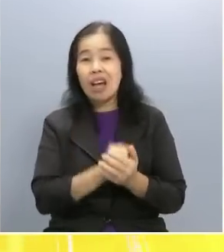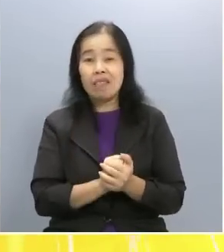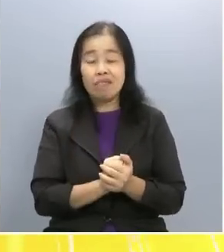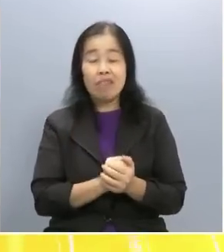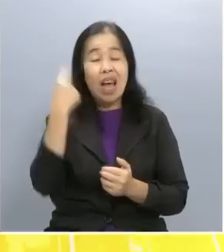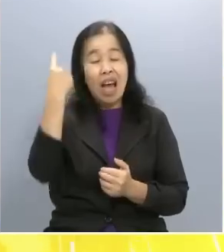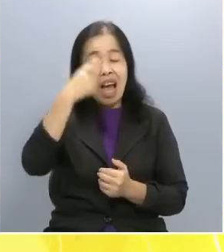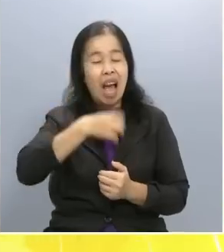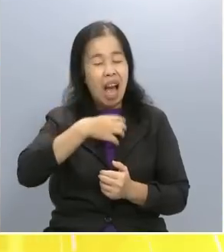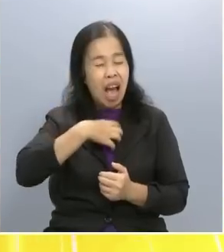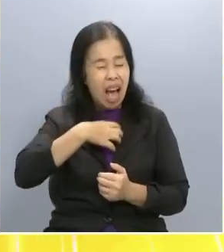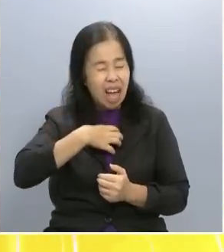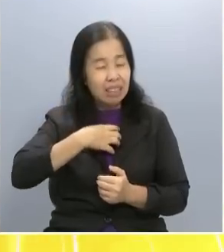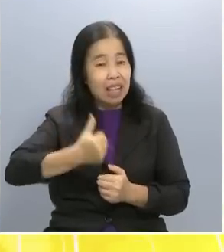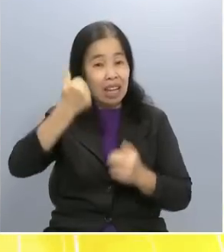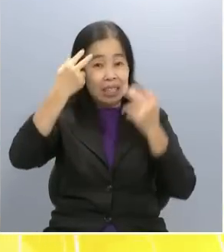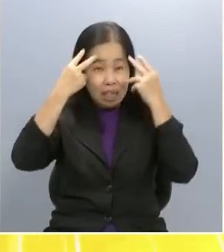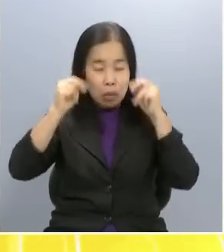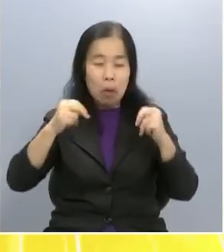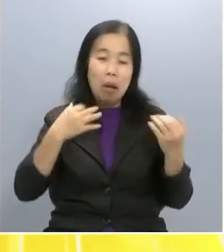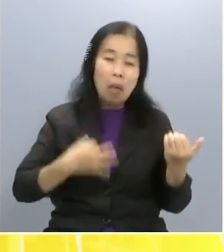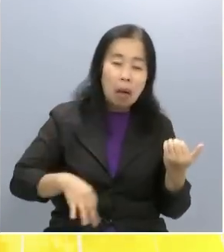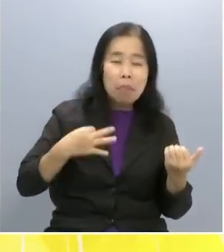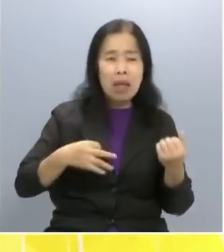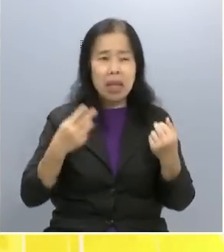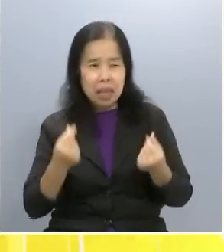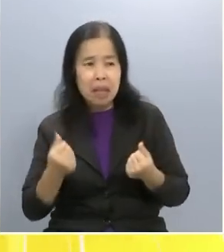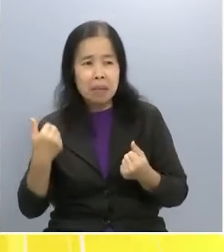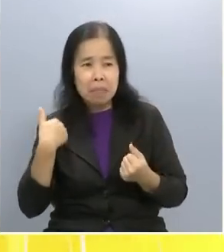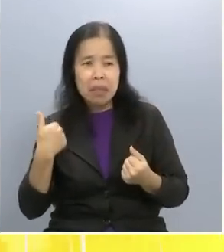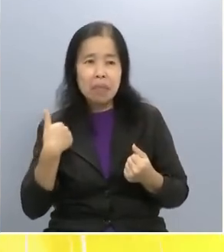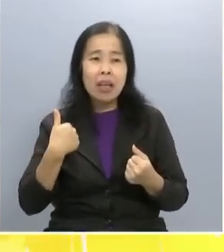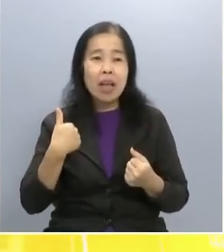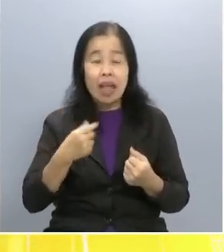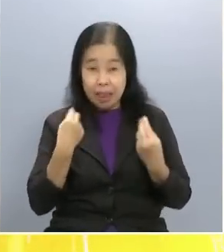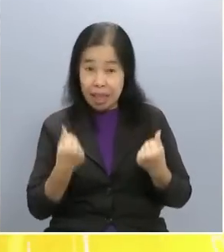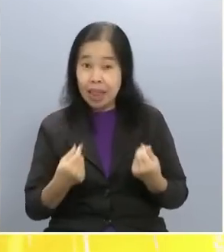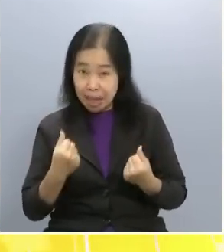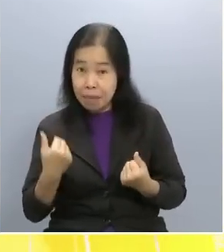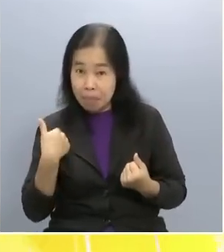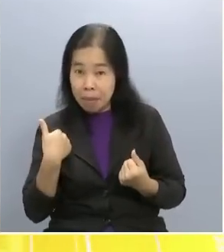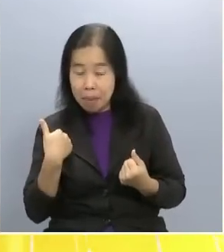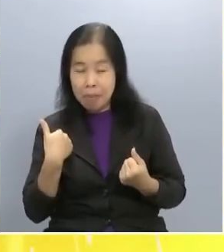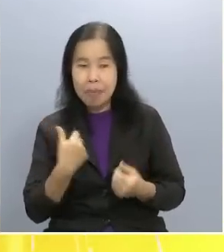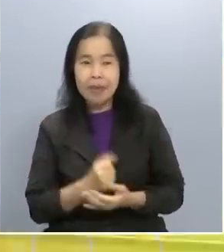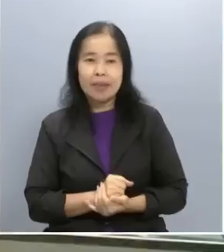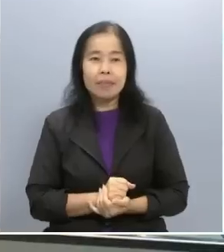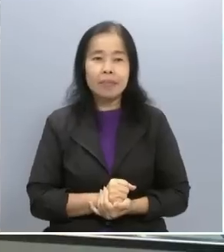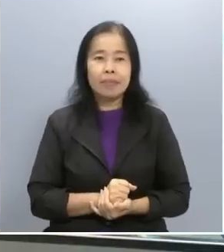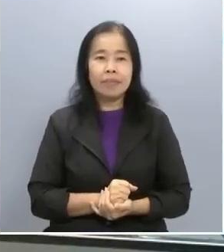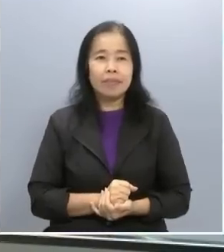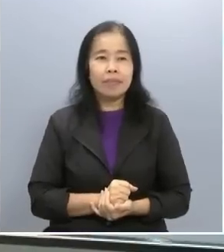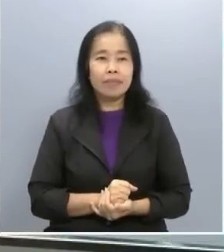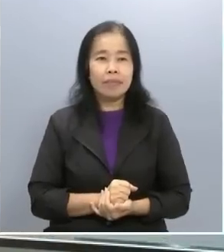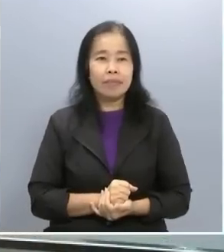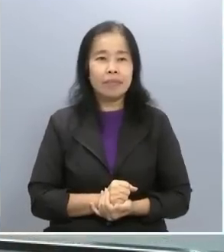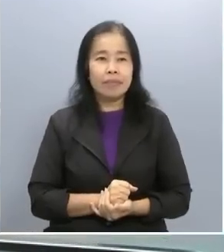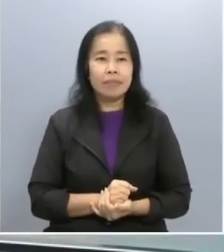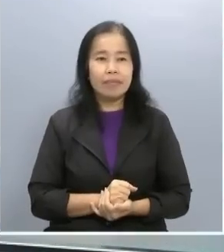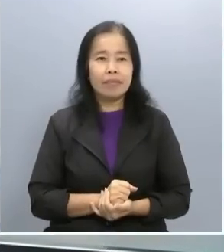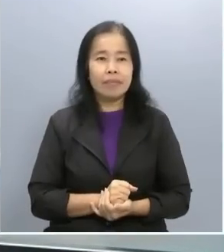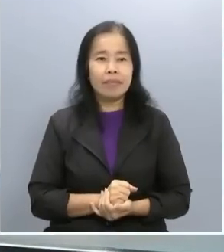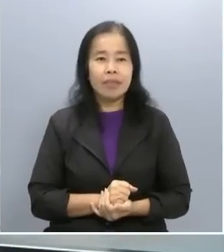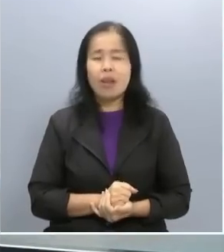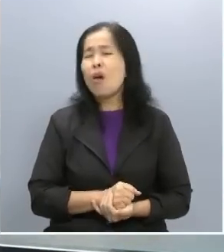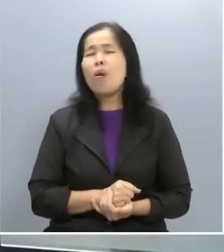แนวคนอังกฤษมาร้องเพลงมาเต้นเต้นมีเต้นนะดูเต้นมาเต้นเต้นสักนิดหนึ่ง และเต้นทุกคนทูตหลายประเทศก็เ